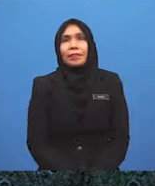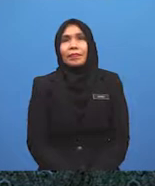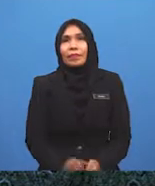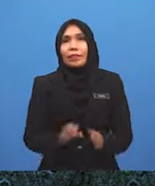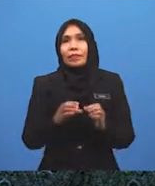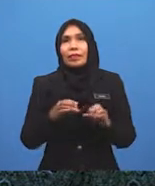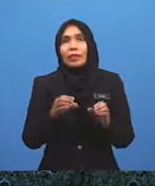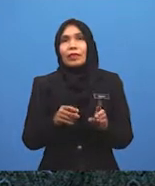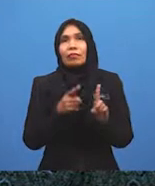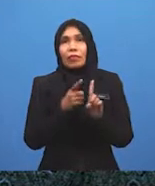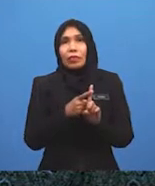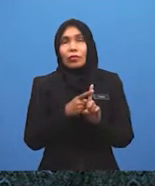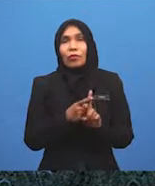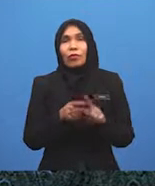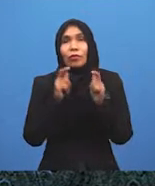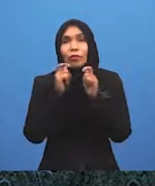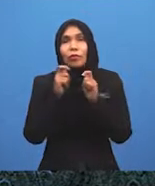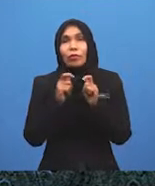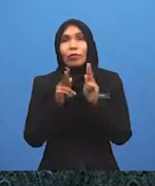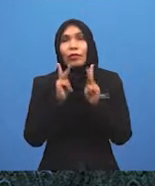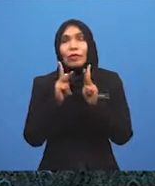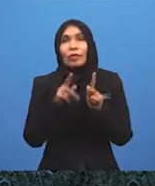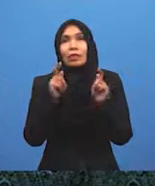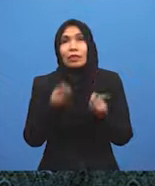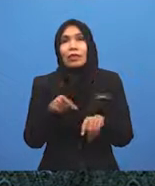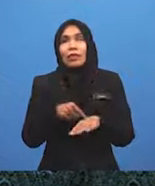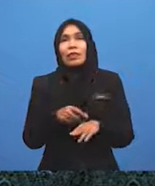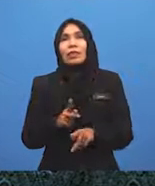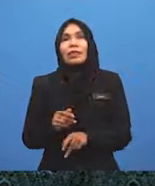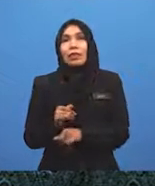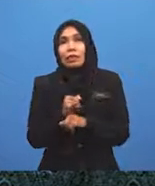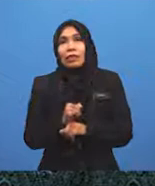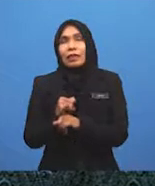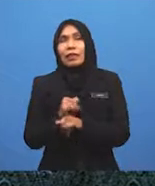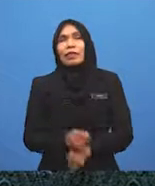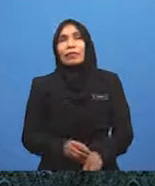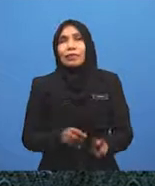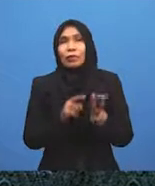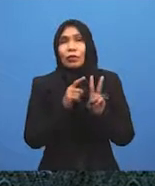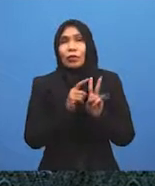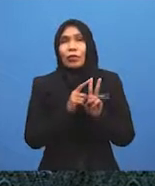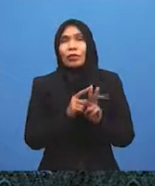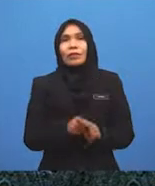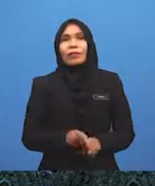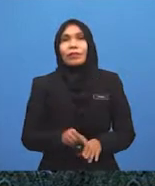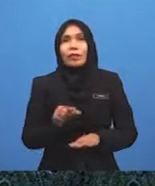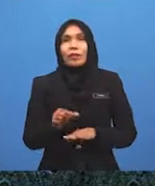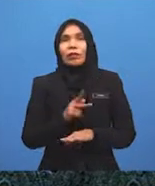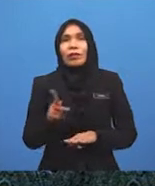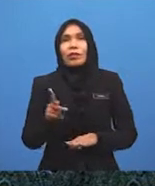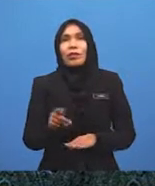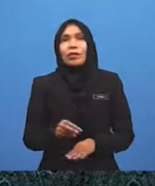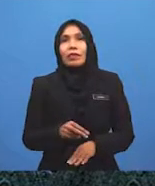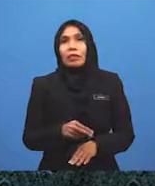Cara yang pertama, tutur kata mesti dijaga. Yang kedua, gunakanlah